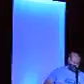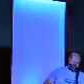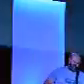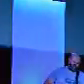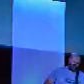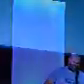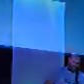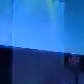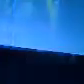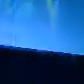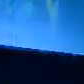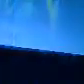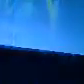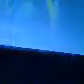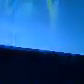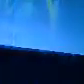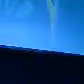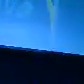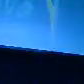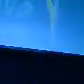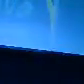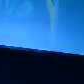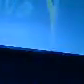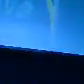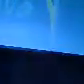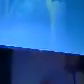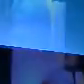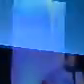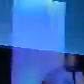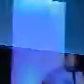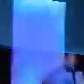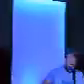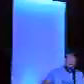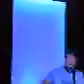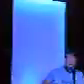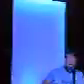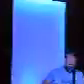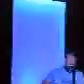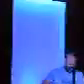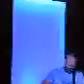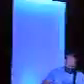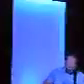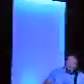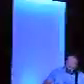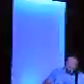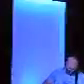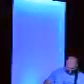living for the world to see nobody but Jesus.